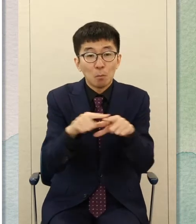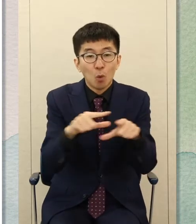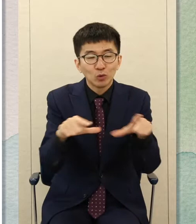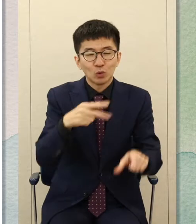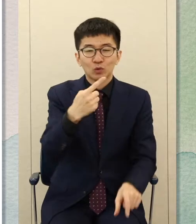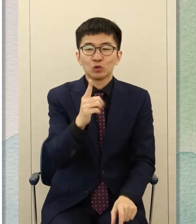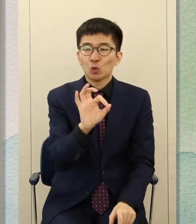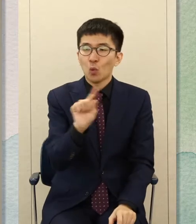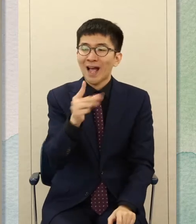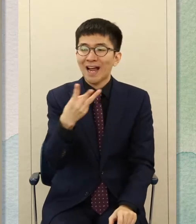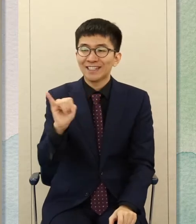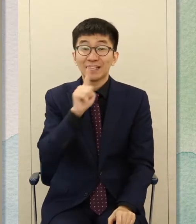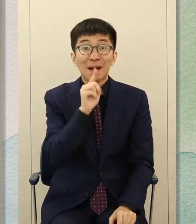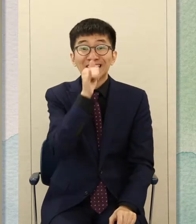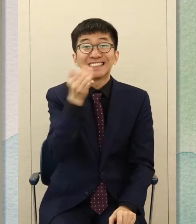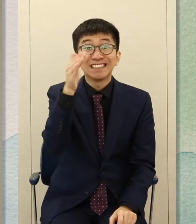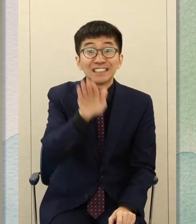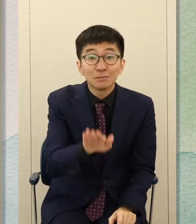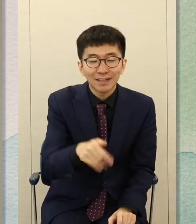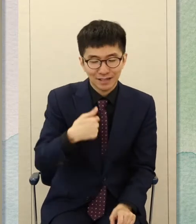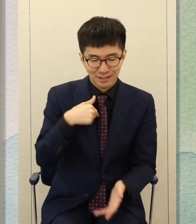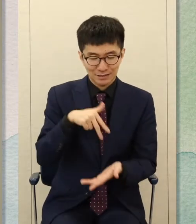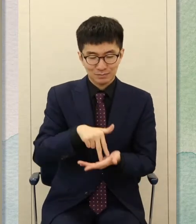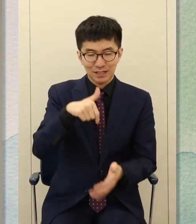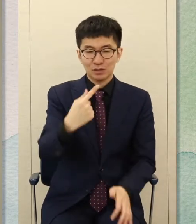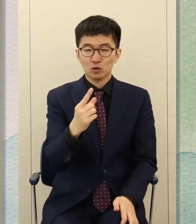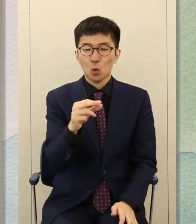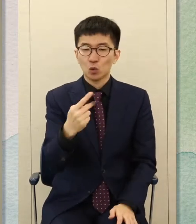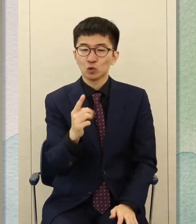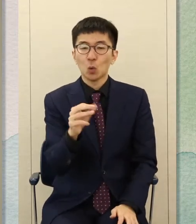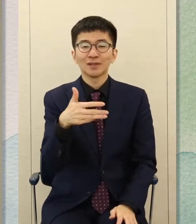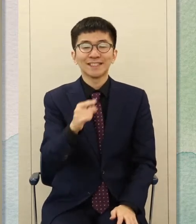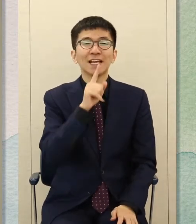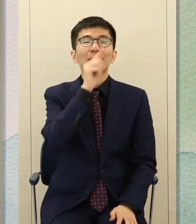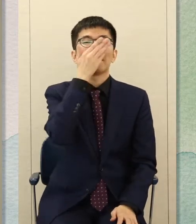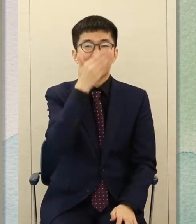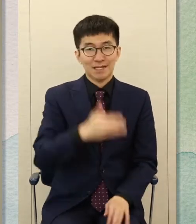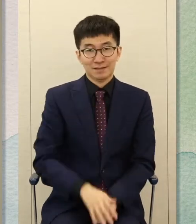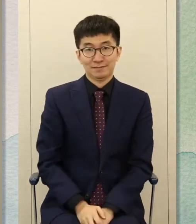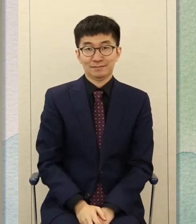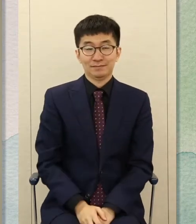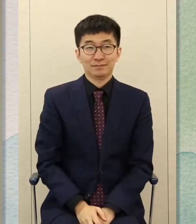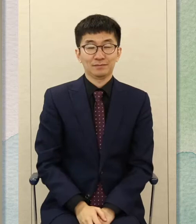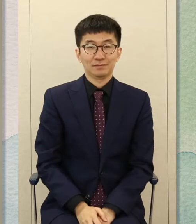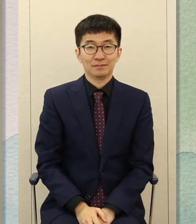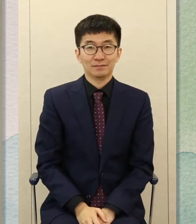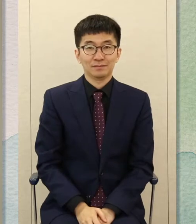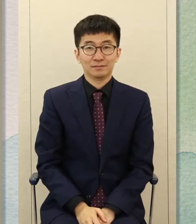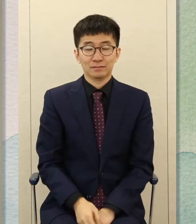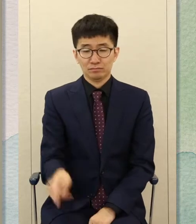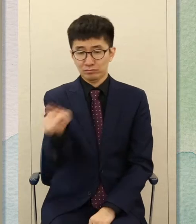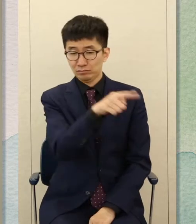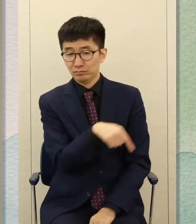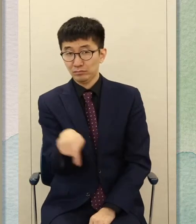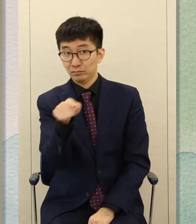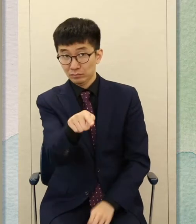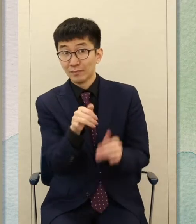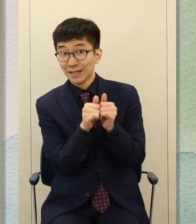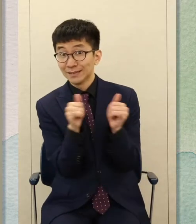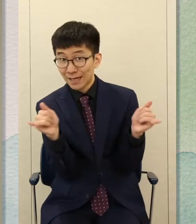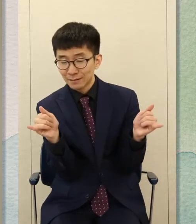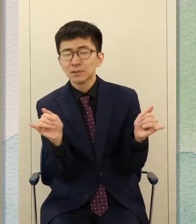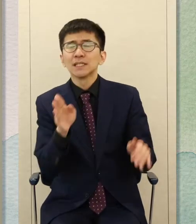있지만 독서 공동체 안에 존재한다. 확실하게 존재해요. 예, 저분들이야말로